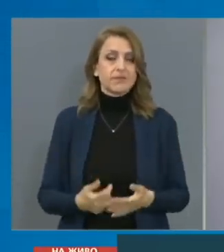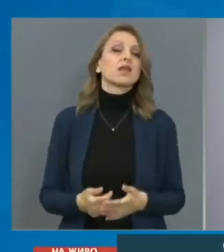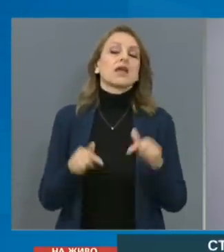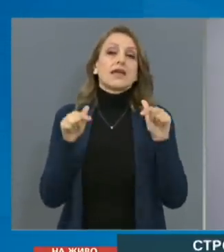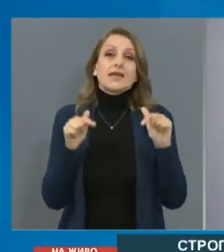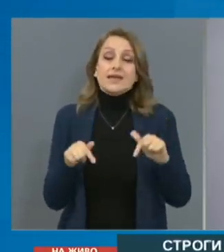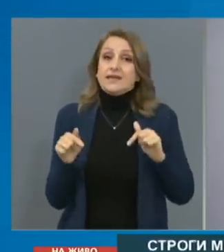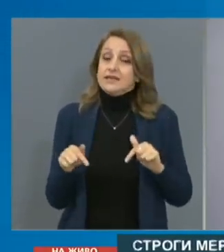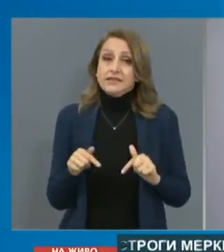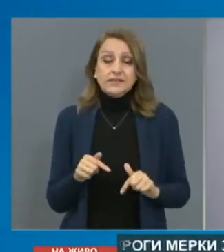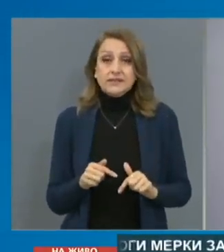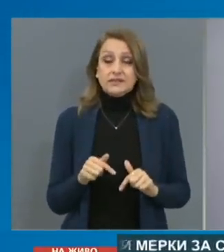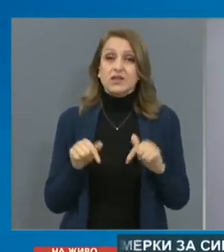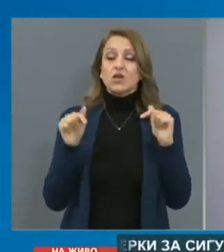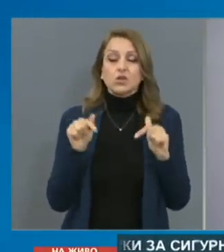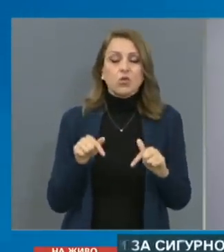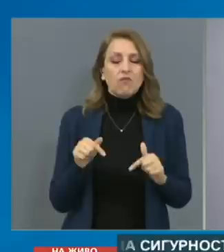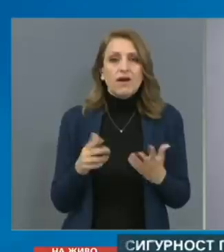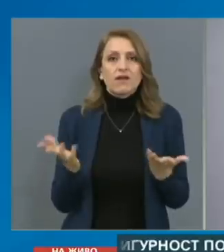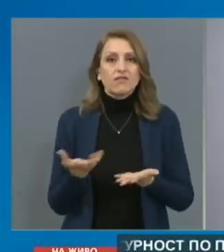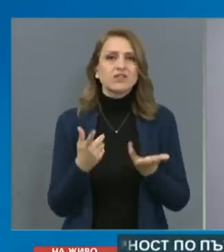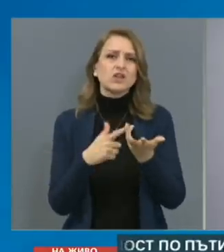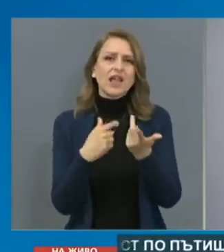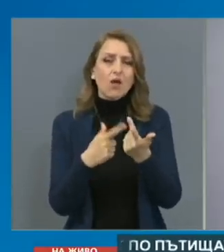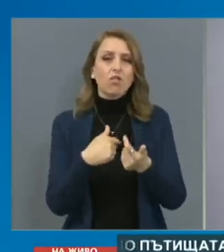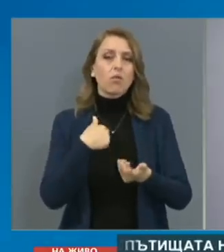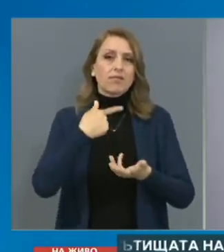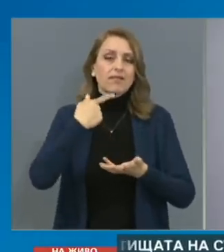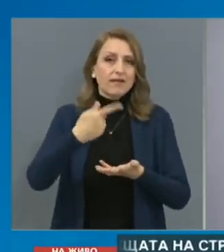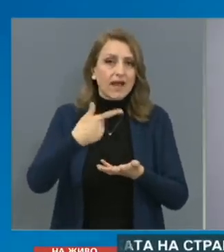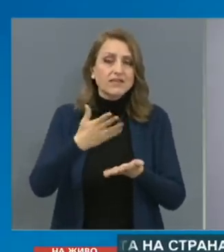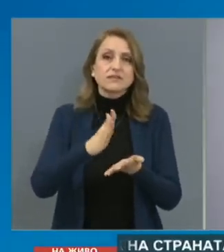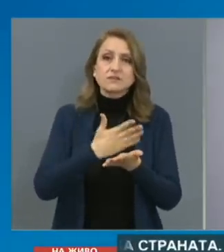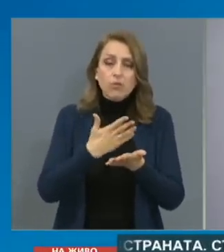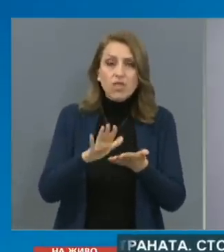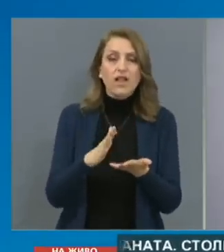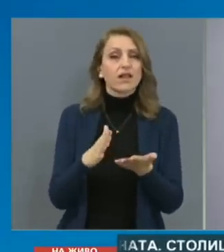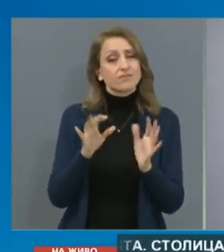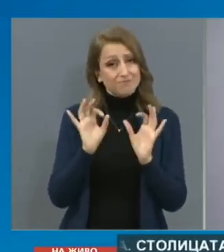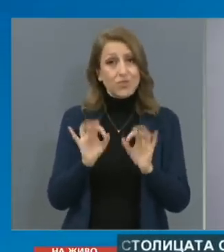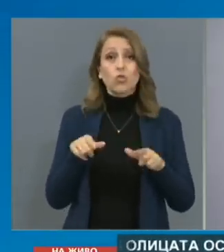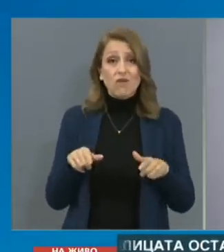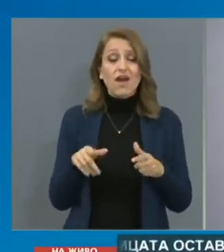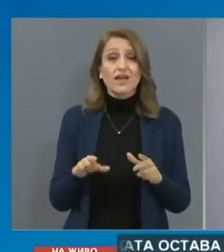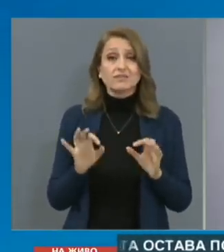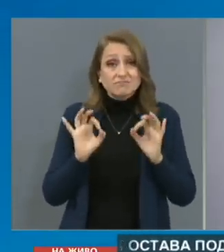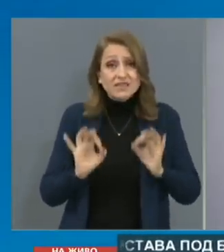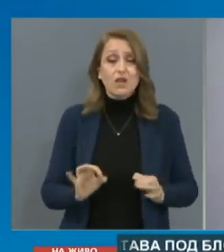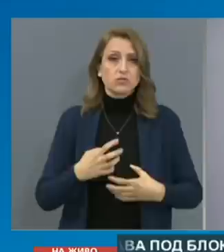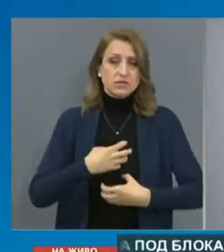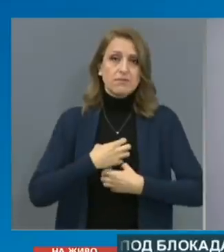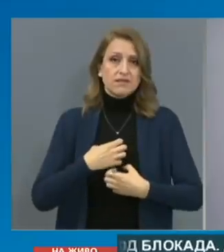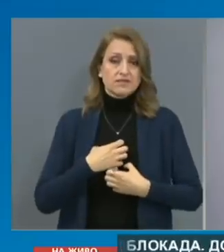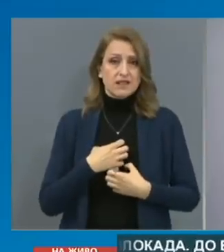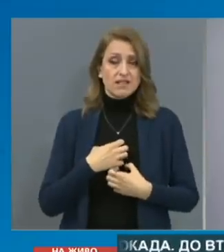Това вече няколко пъти споделихме, че са основателни притеснения. Поради простата причина,